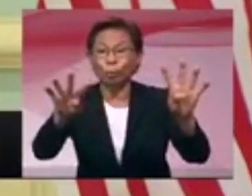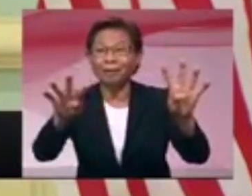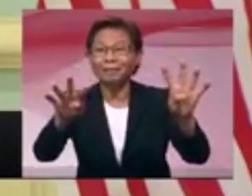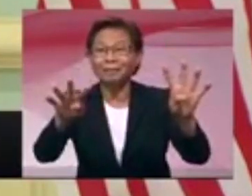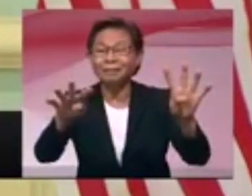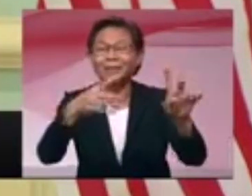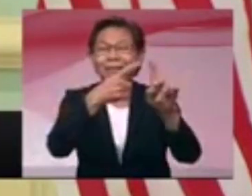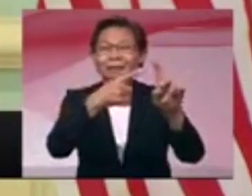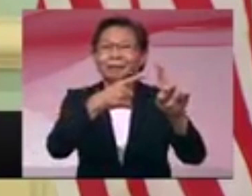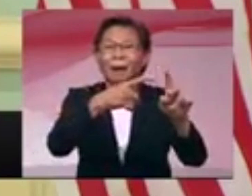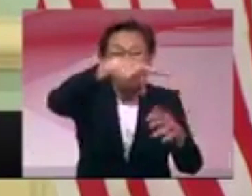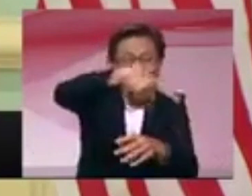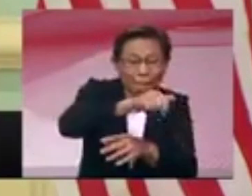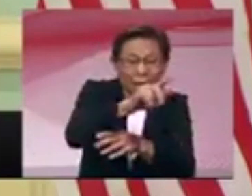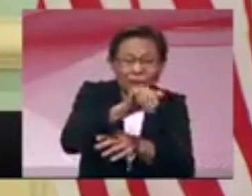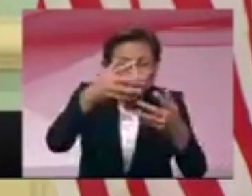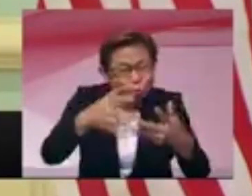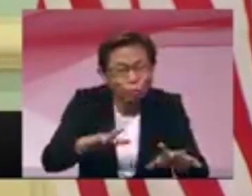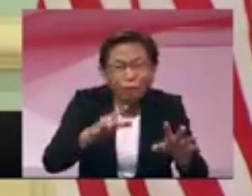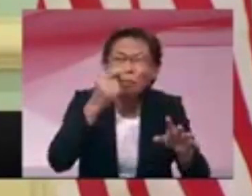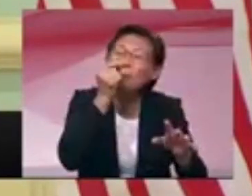4,924 daripada mereka telah pun disaring.